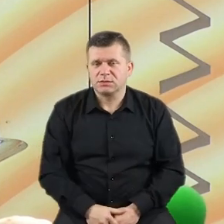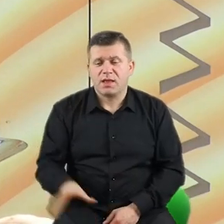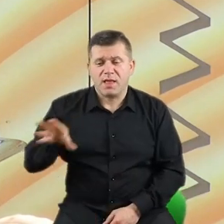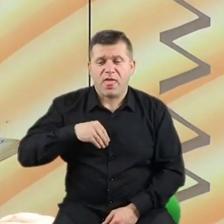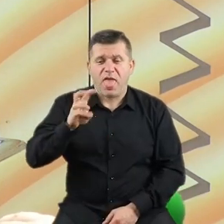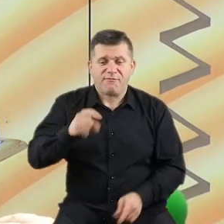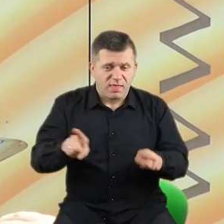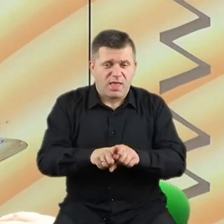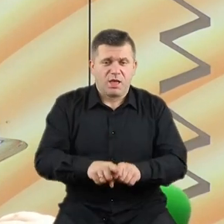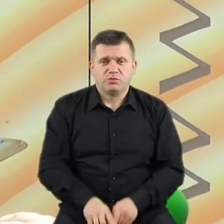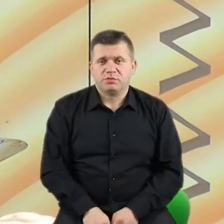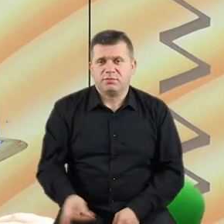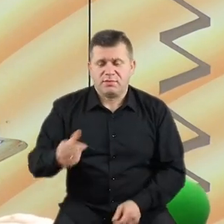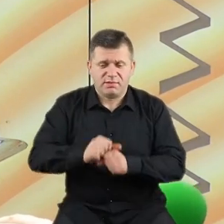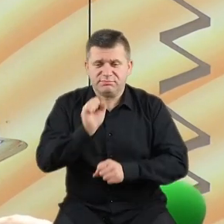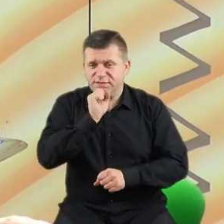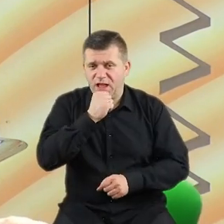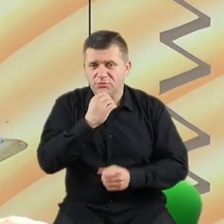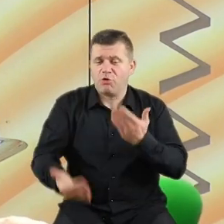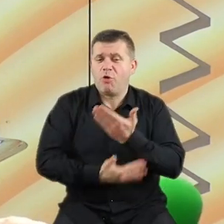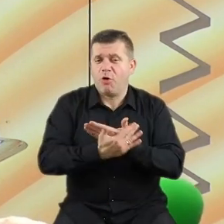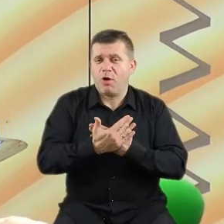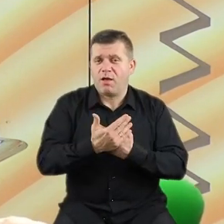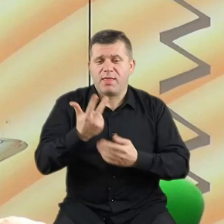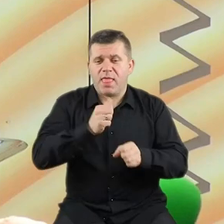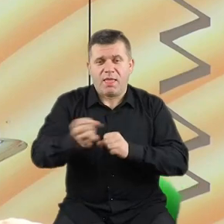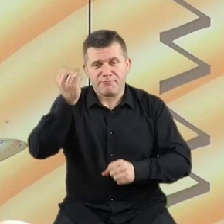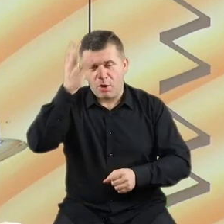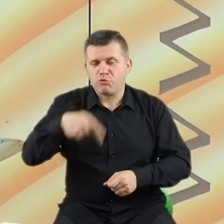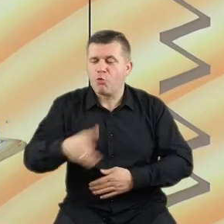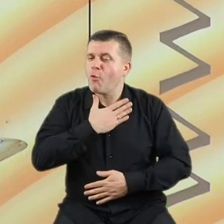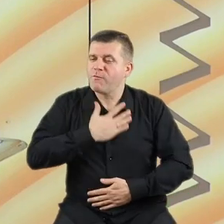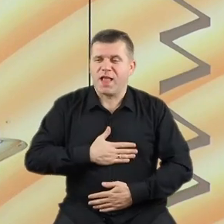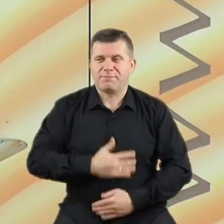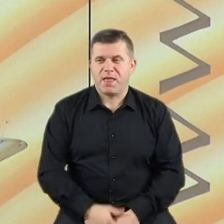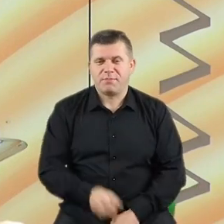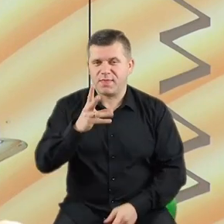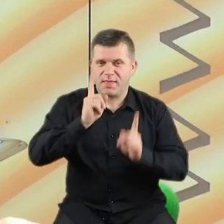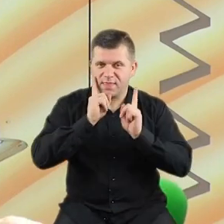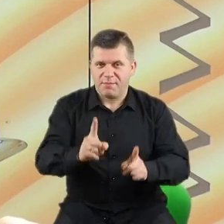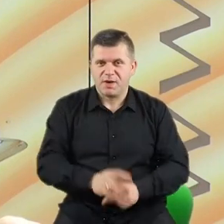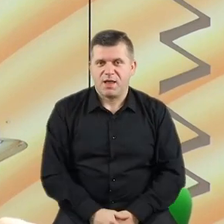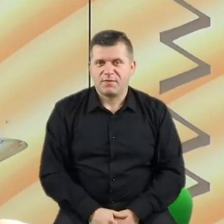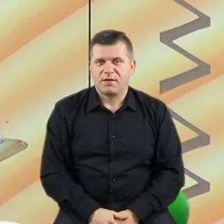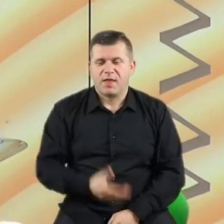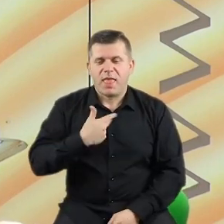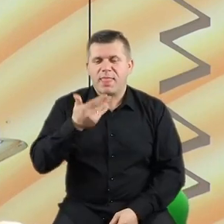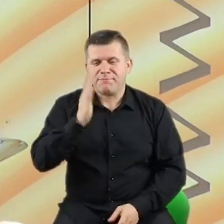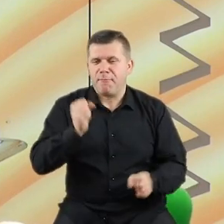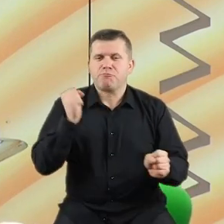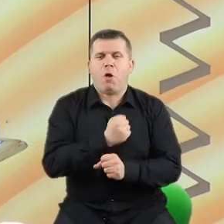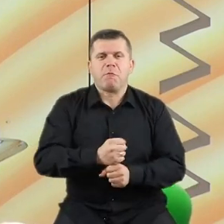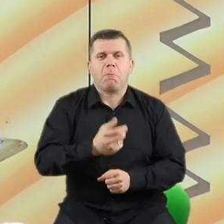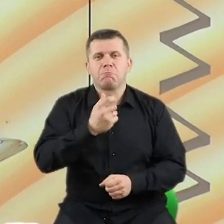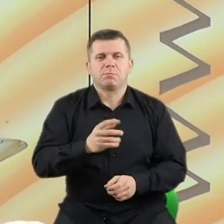też. Jesteśmy coraz starsze, a się okazuje, że wcale nie mądrzejsze. I to uwielbiamy. Naprawdę nie zamierzam być poważna. Nie